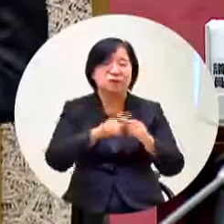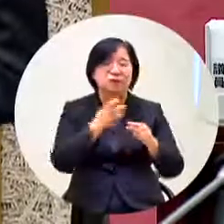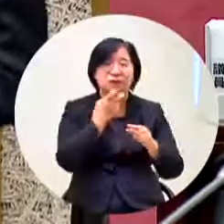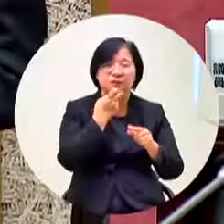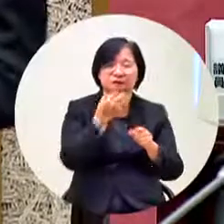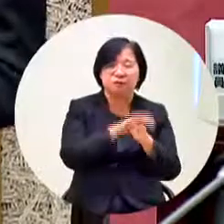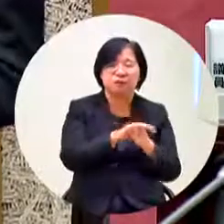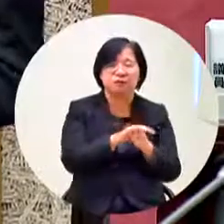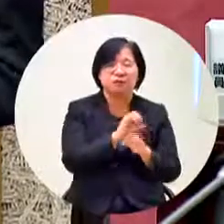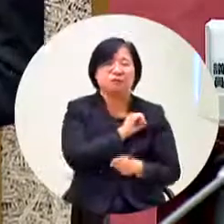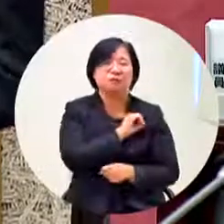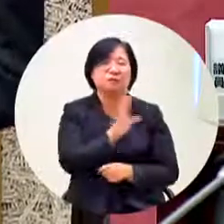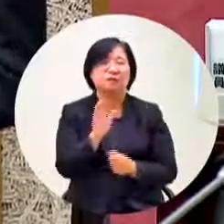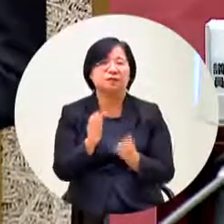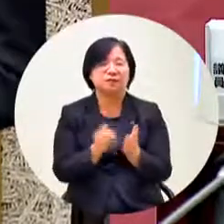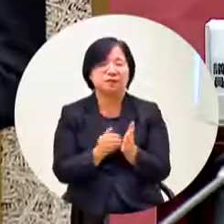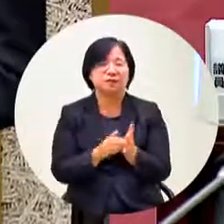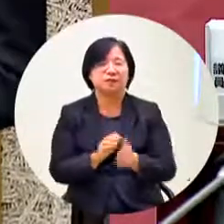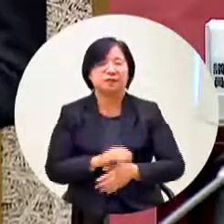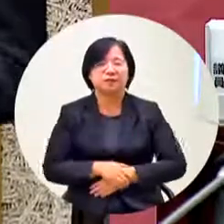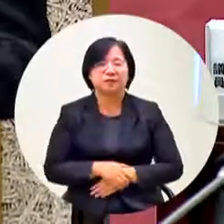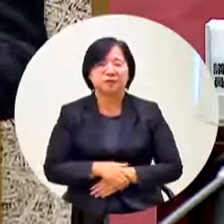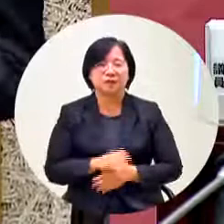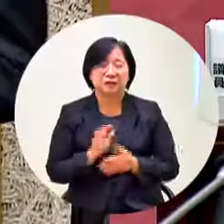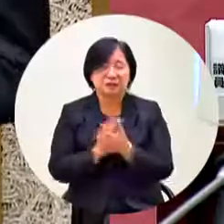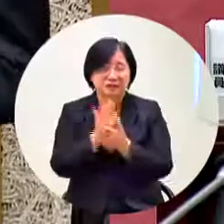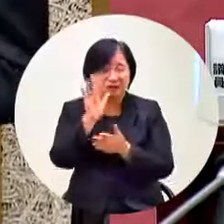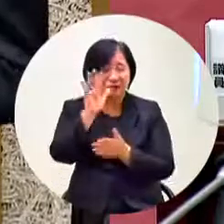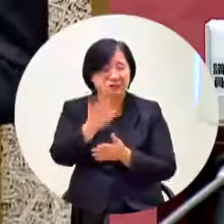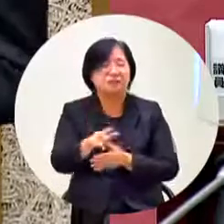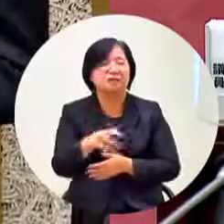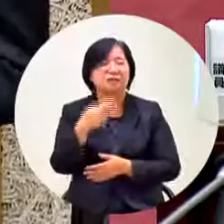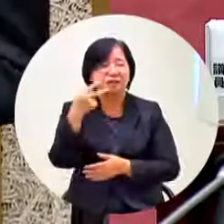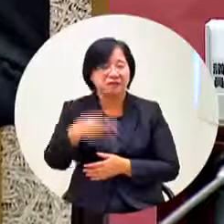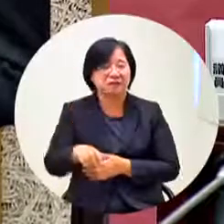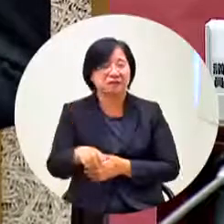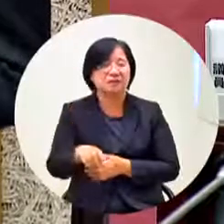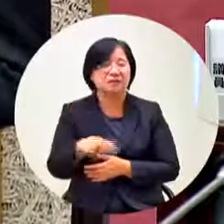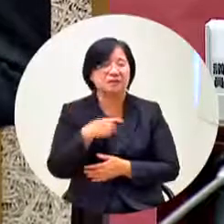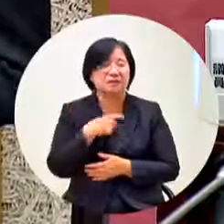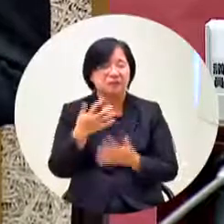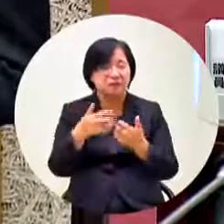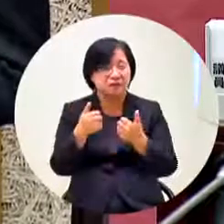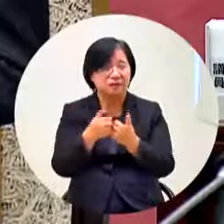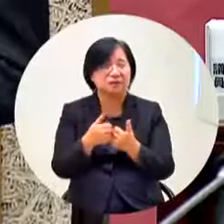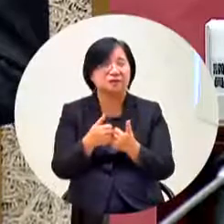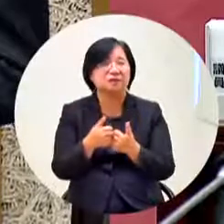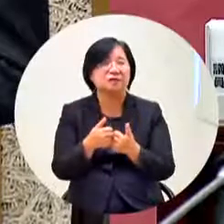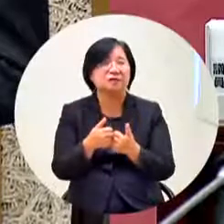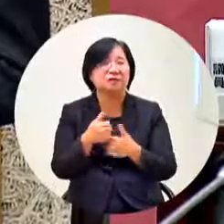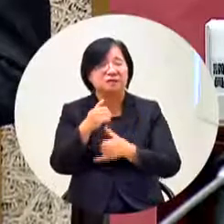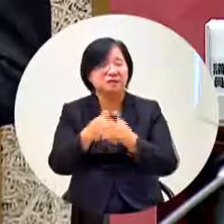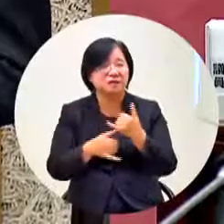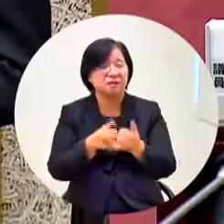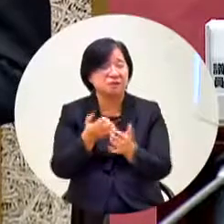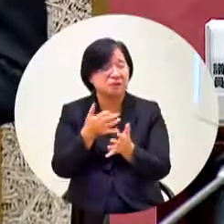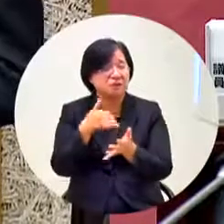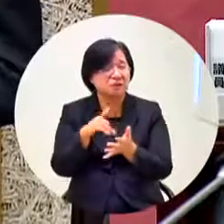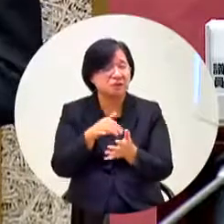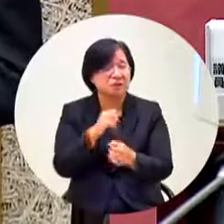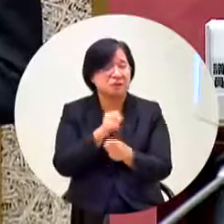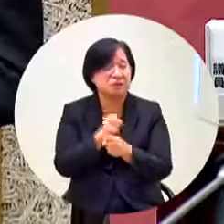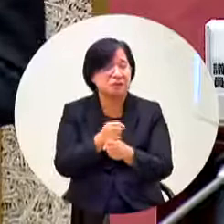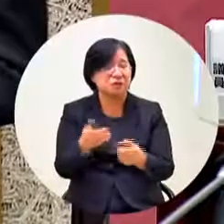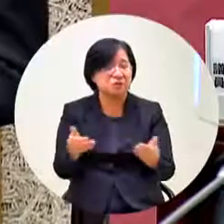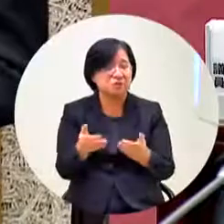结束了，那他下一期要是有机会的话，我们会再提案。 这个不能用生活圈的预算来做吗？